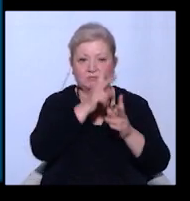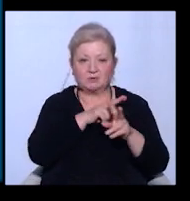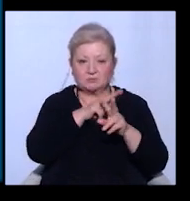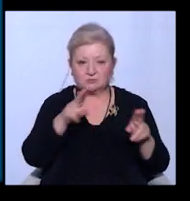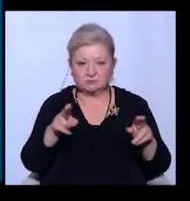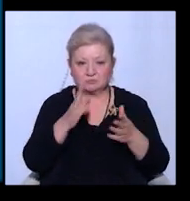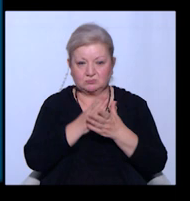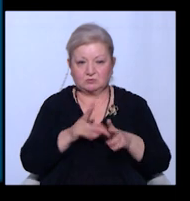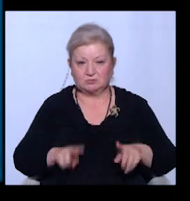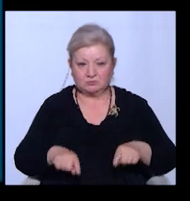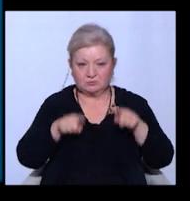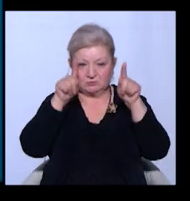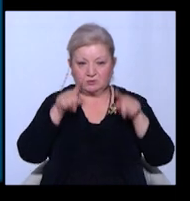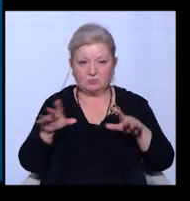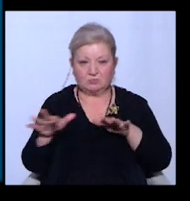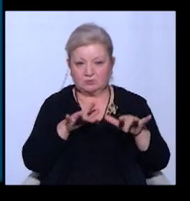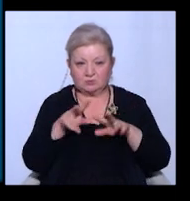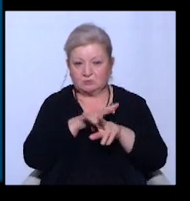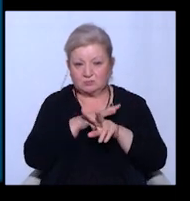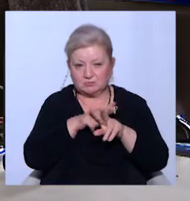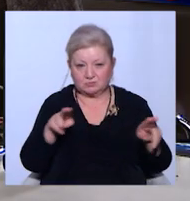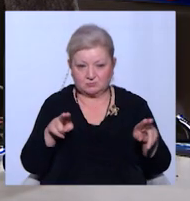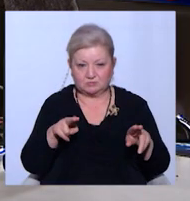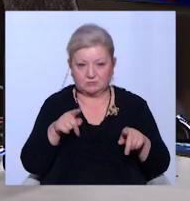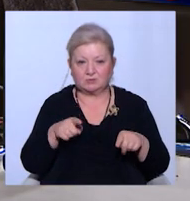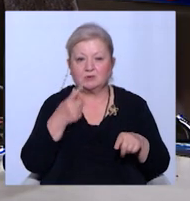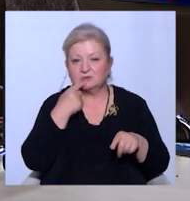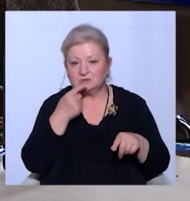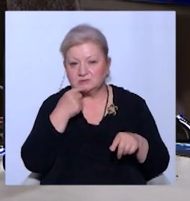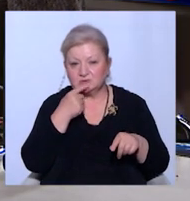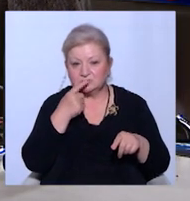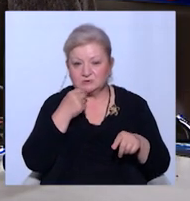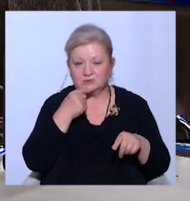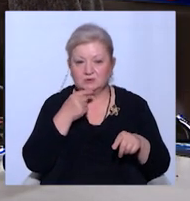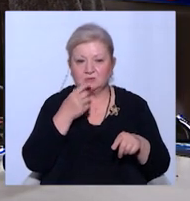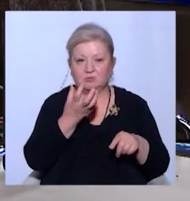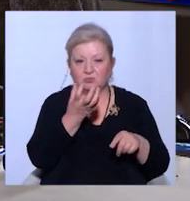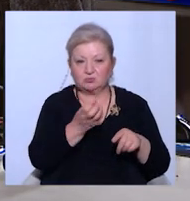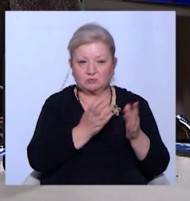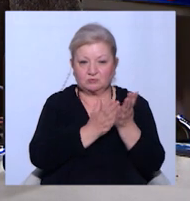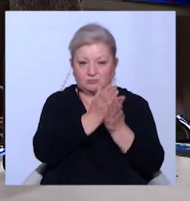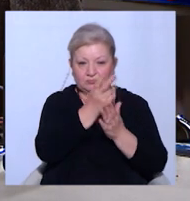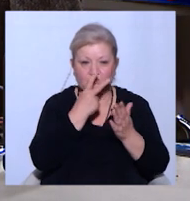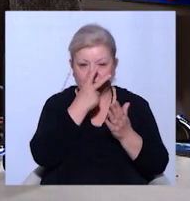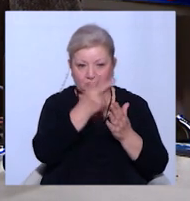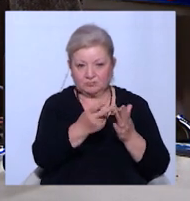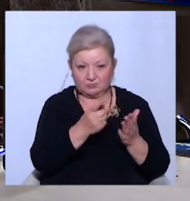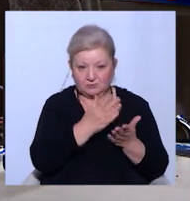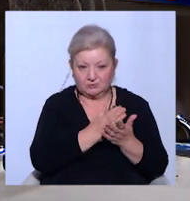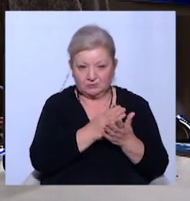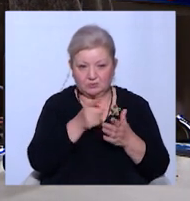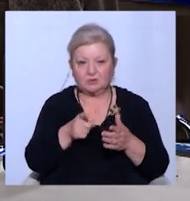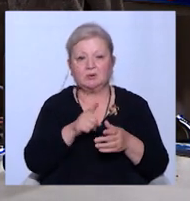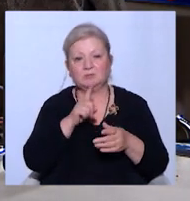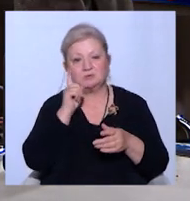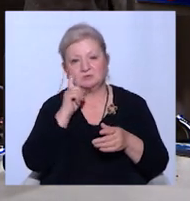შენელებულია სპეციალურად ეს ყველაფერი კარგად დავინახოთ პროცესი. ეხლა ქვევით ვარ და მიმდინარეობს და ისევ ერთი და იგივე